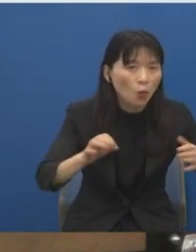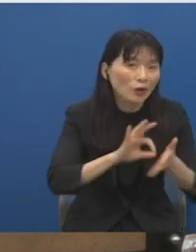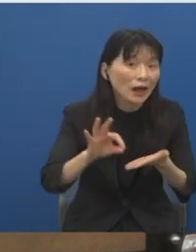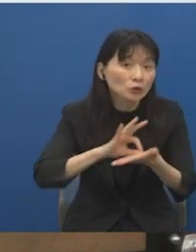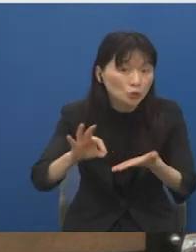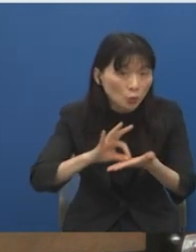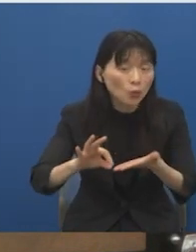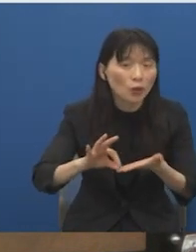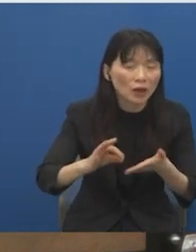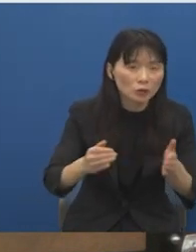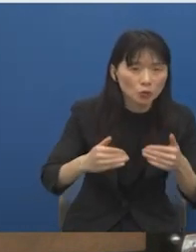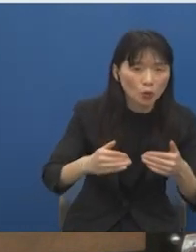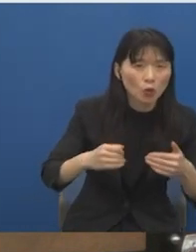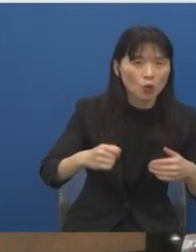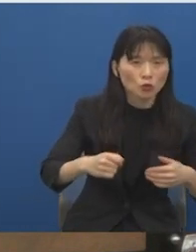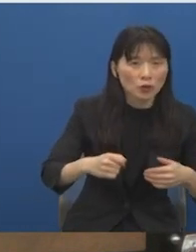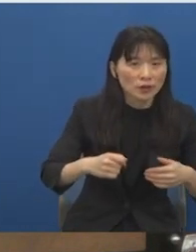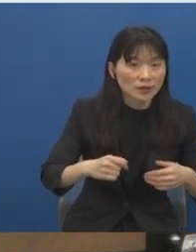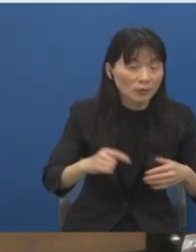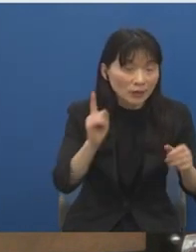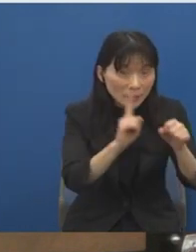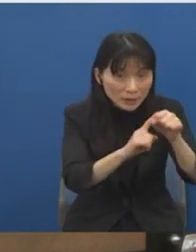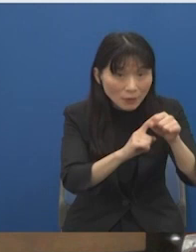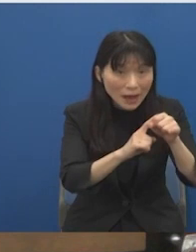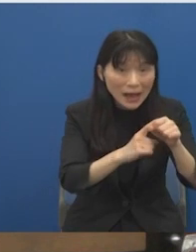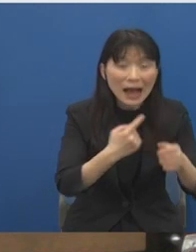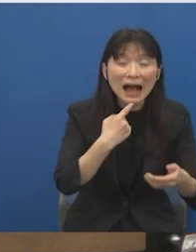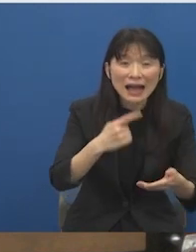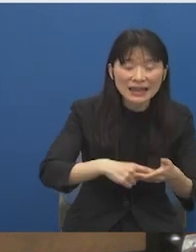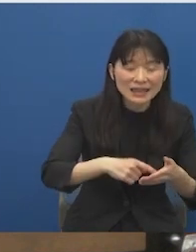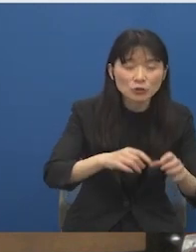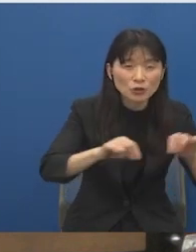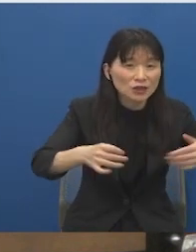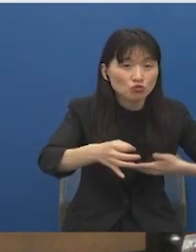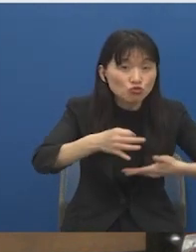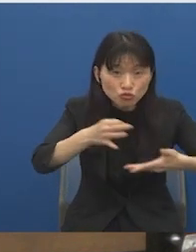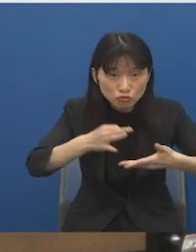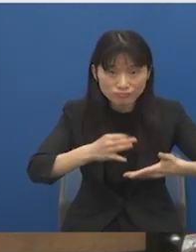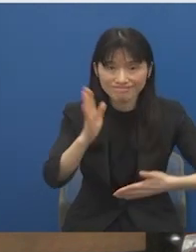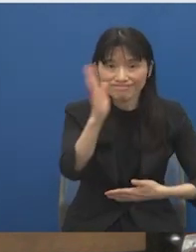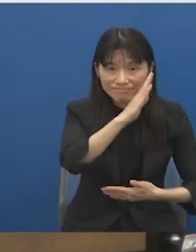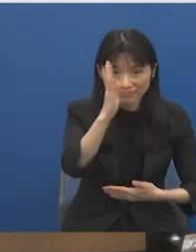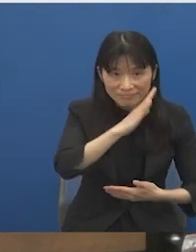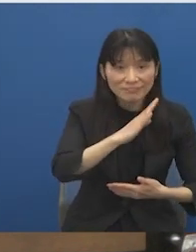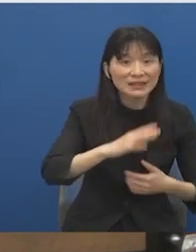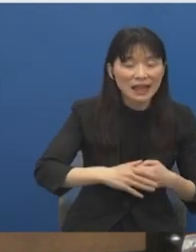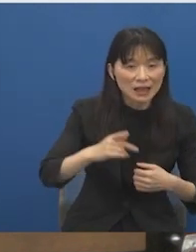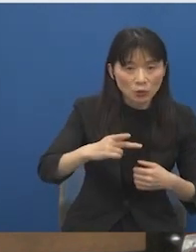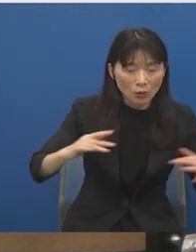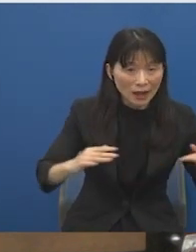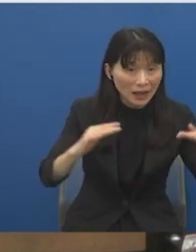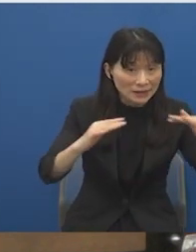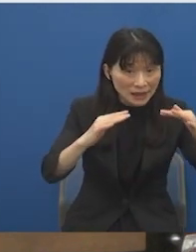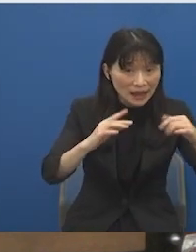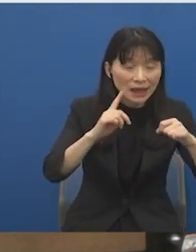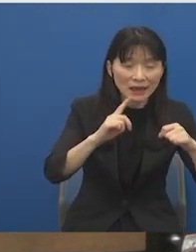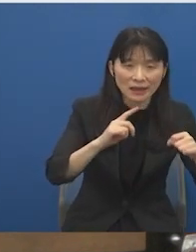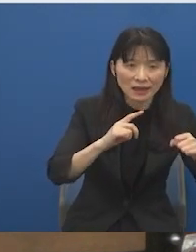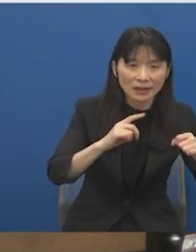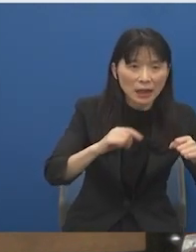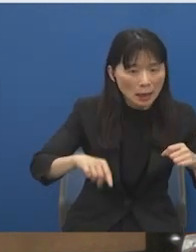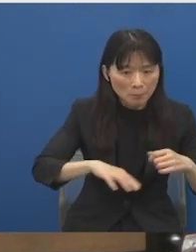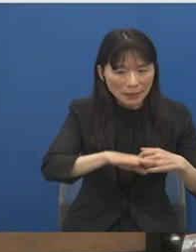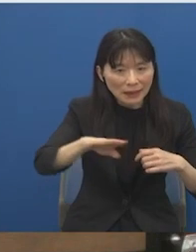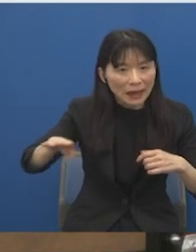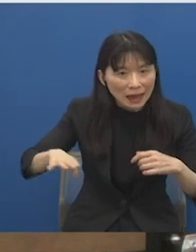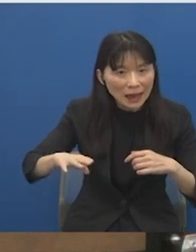性、余剰地の活用にあたっては安易な民間への売却ではなく、市場を活性化させて仲卸業者